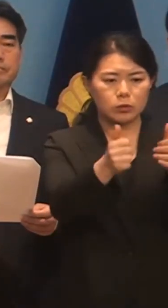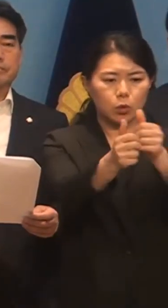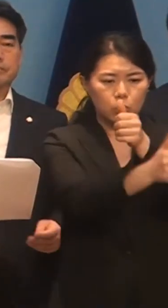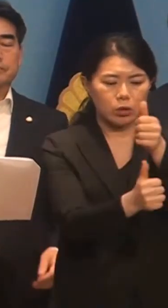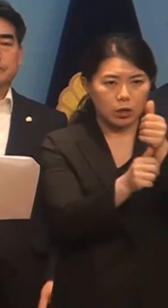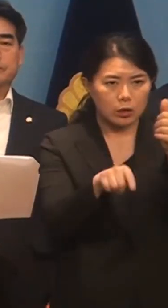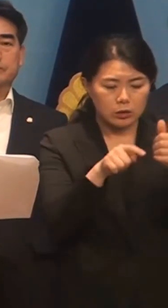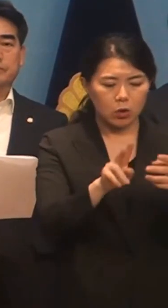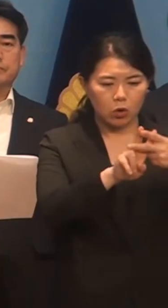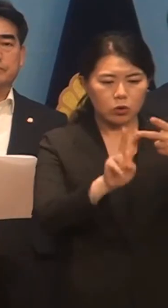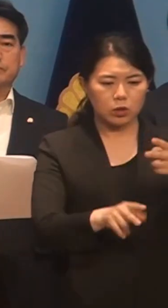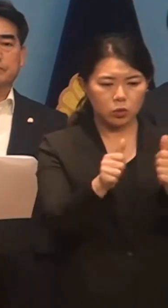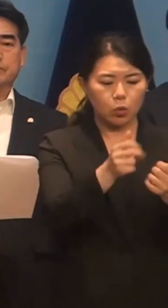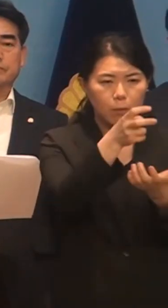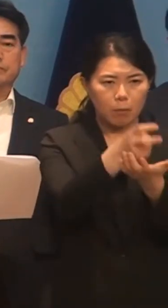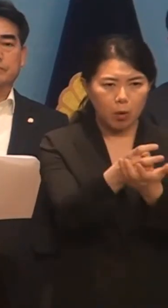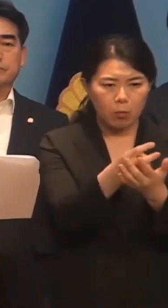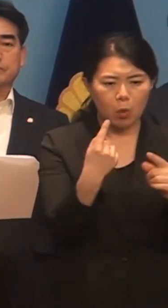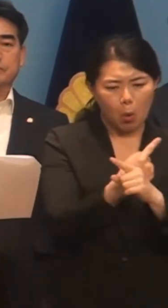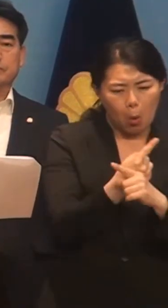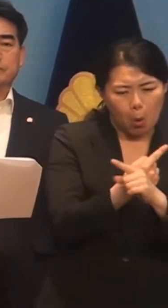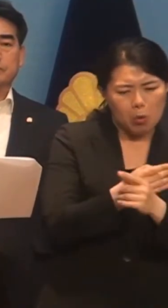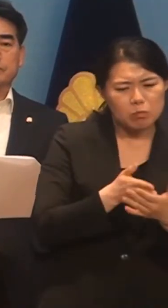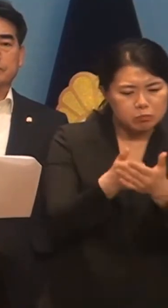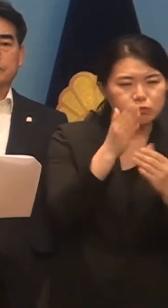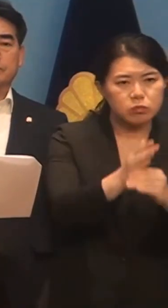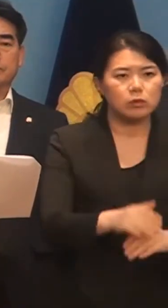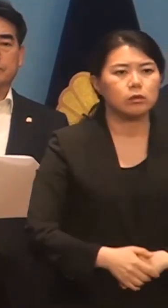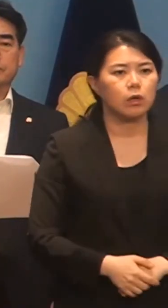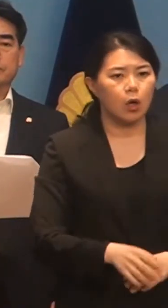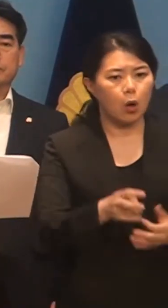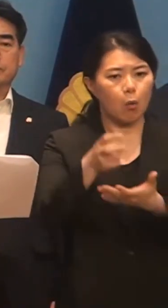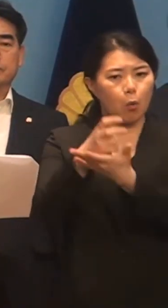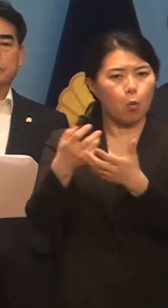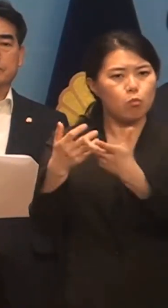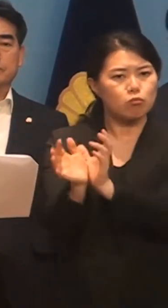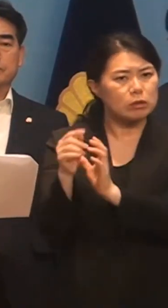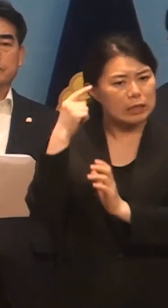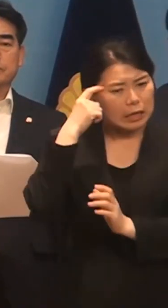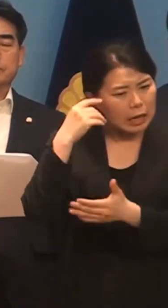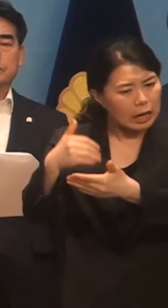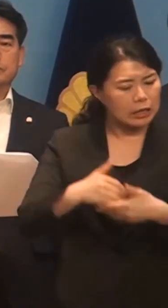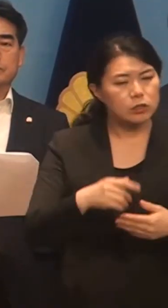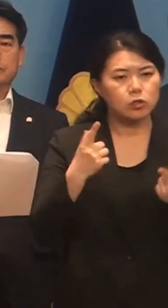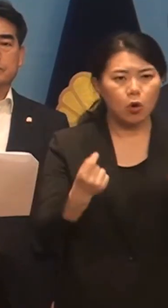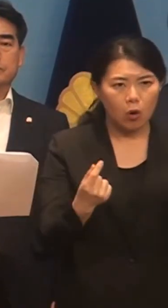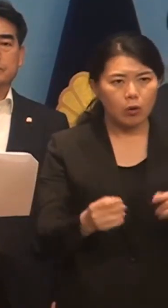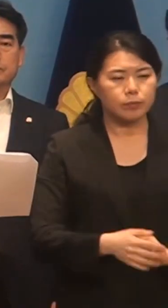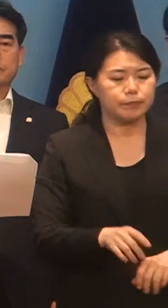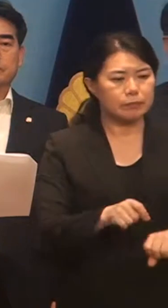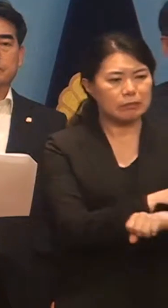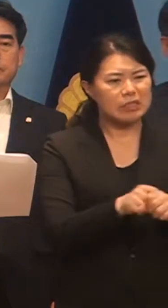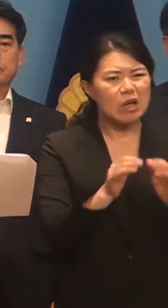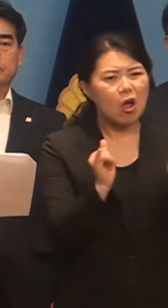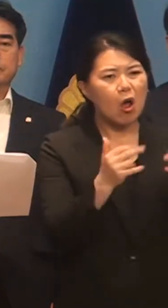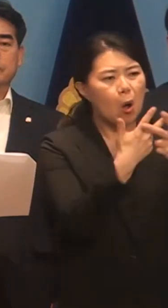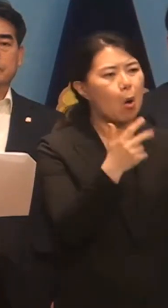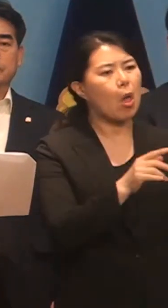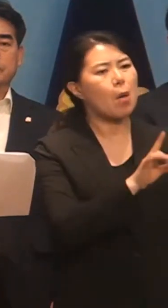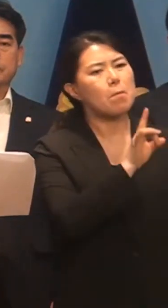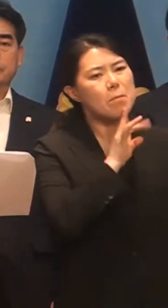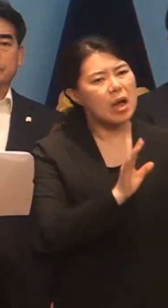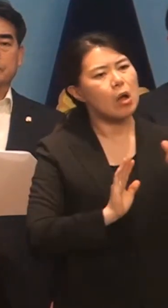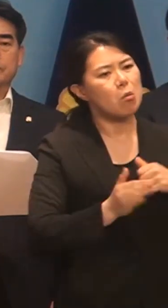법사위에서 형사소송법 개정안까지 밀어붙이고 있습니다. 법무부 의견과 같이 이 또한 특정인을 위한